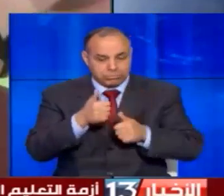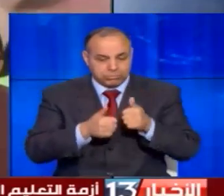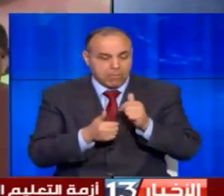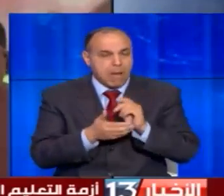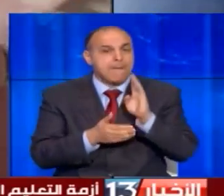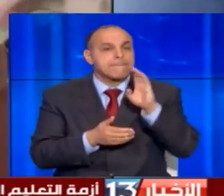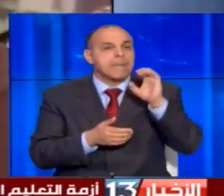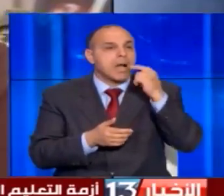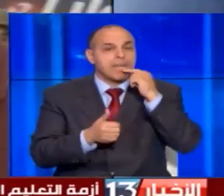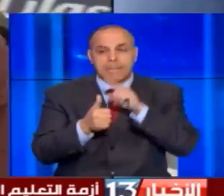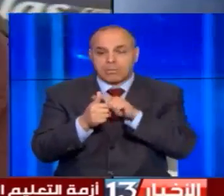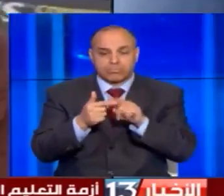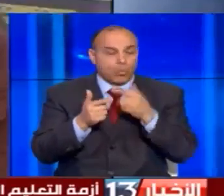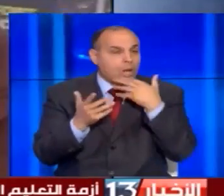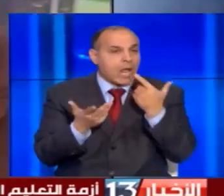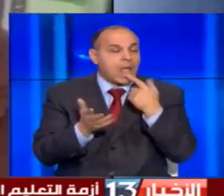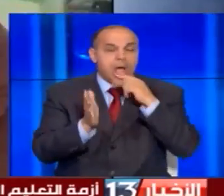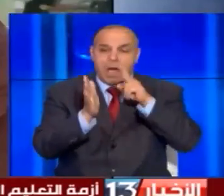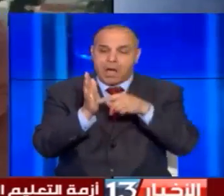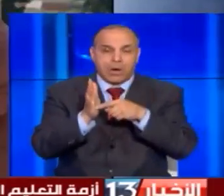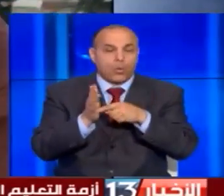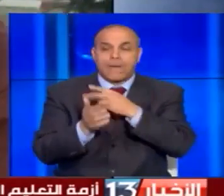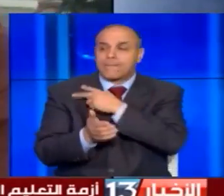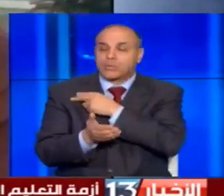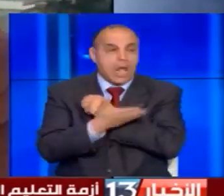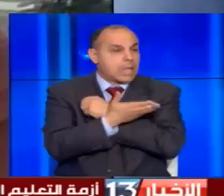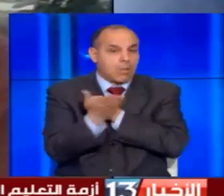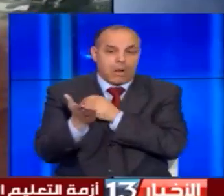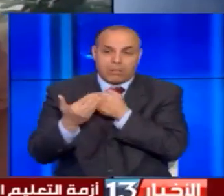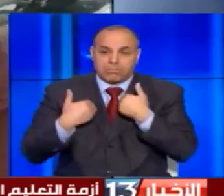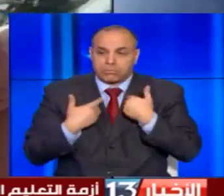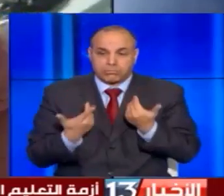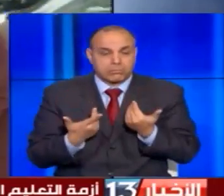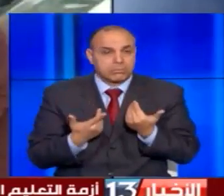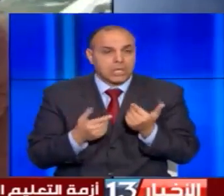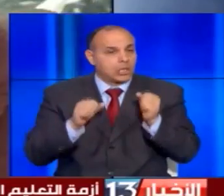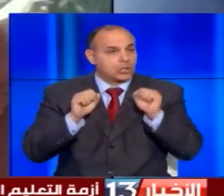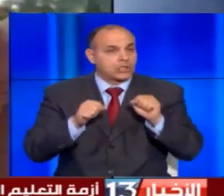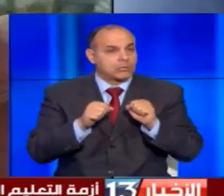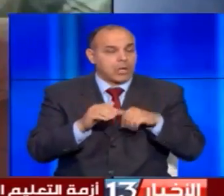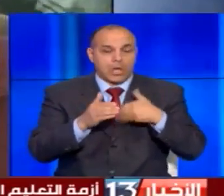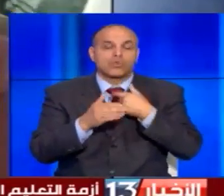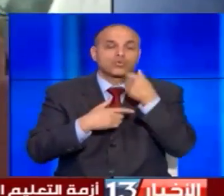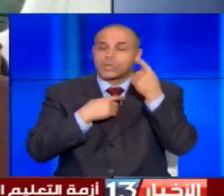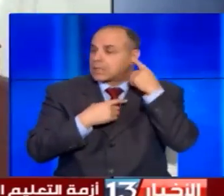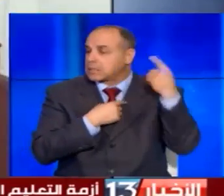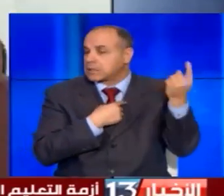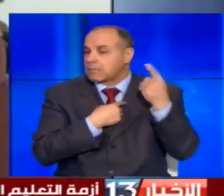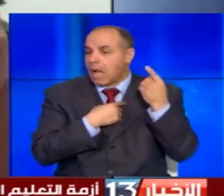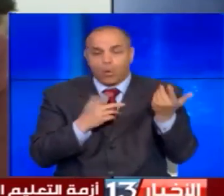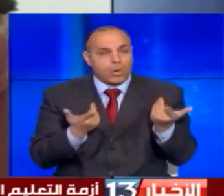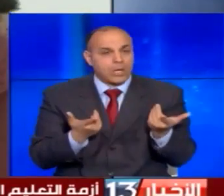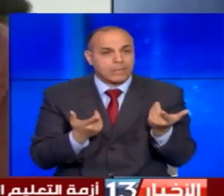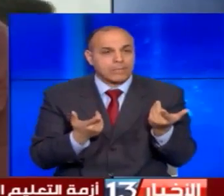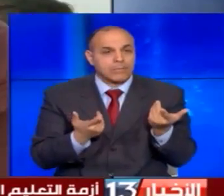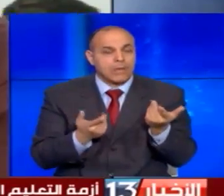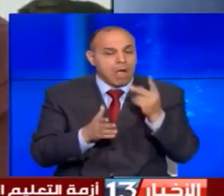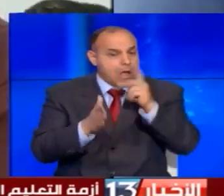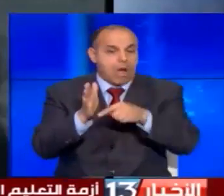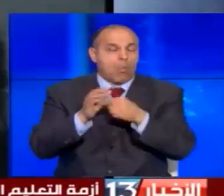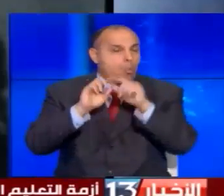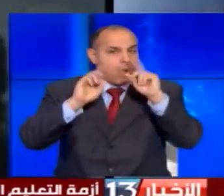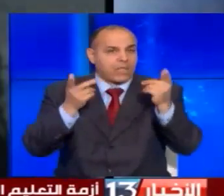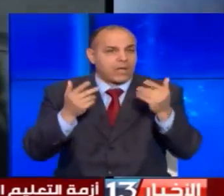بكالوريا مرة واحدة. نحبوا قرار من عند أي طرف من المسؤولين باش ينجم يوصل لنا صوتنا، يعطيونا قرار